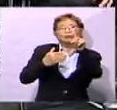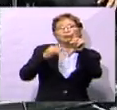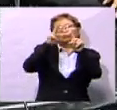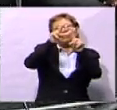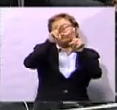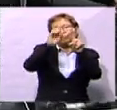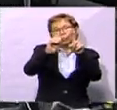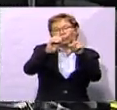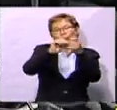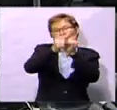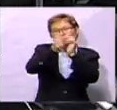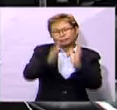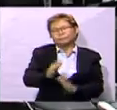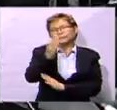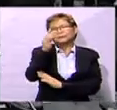120